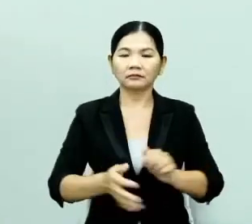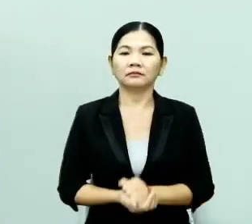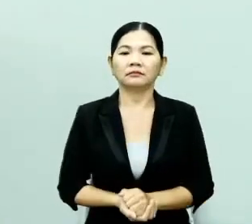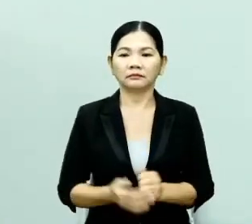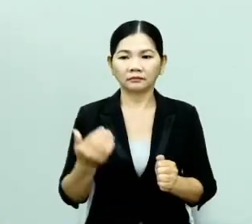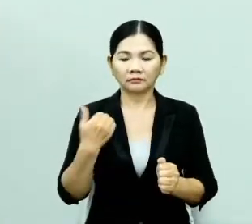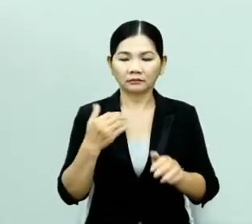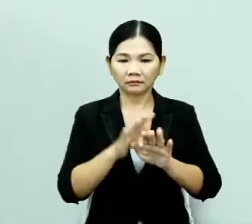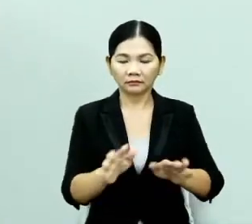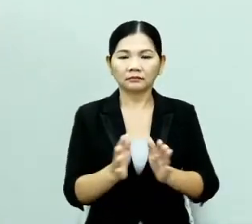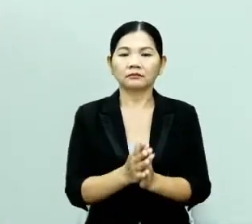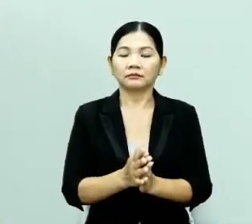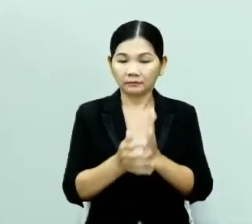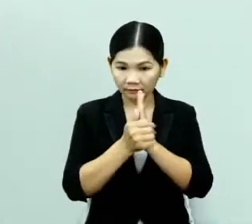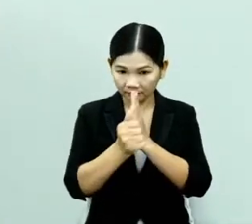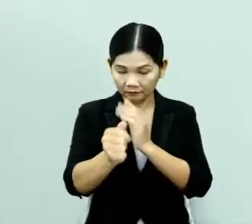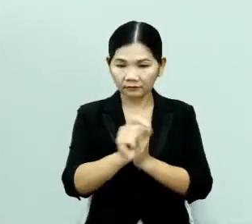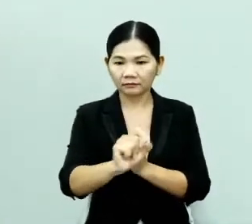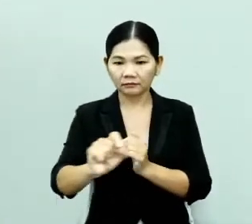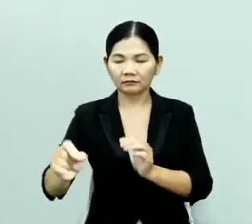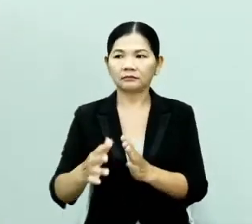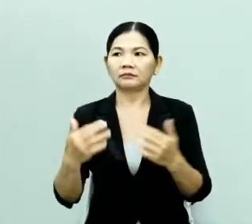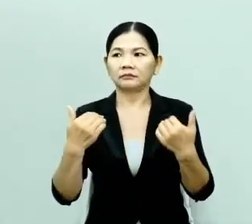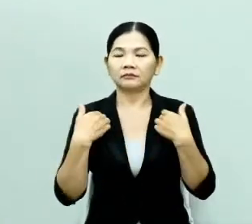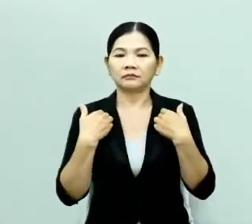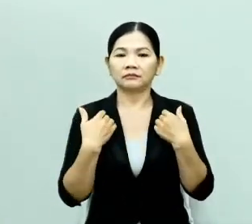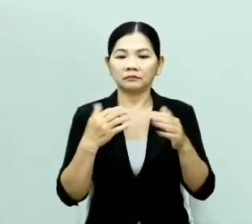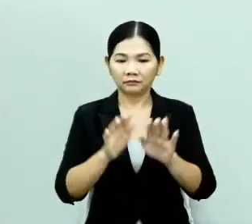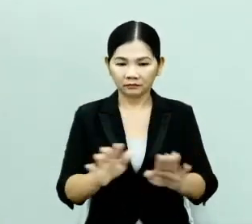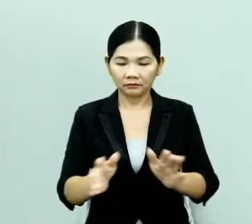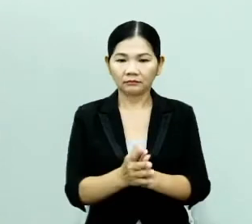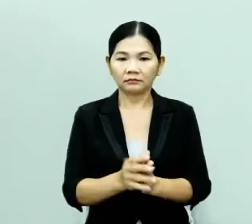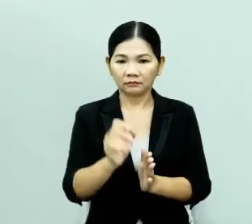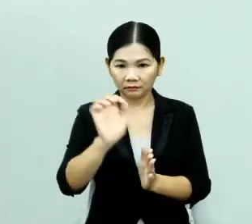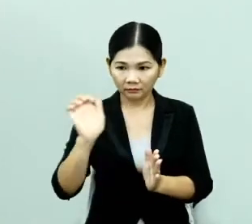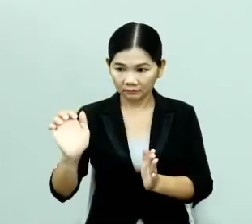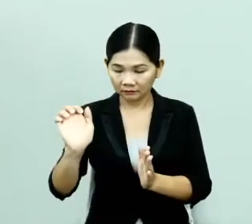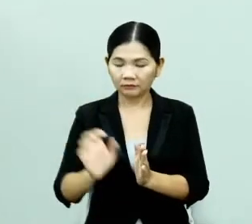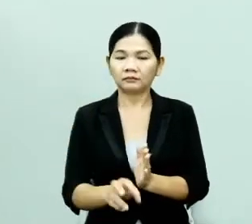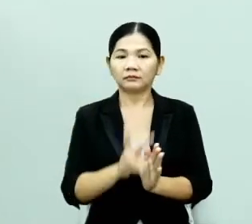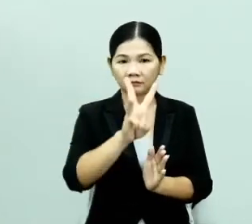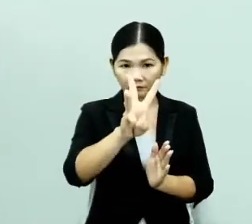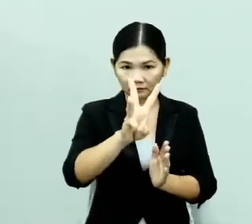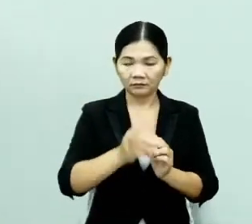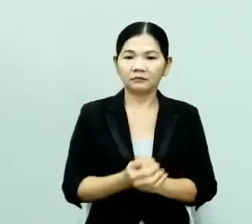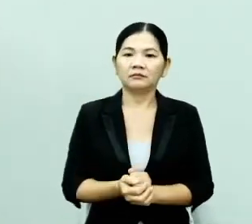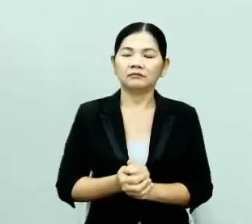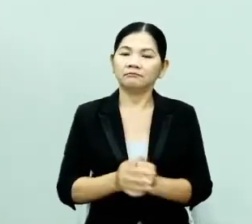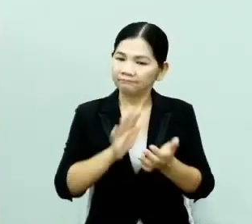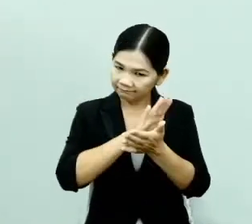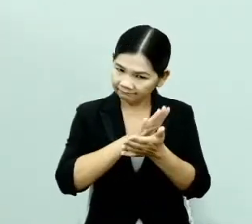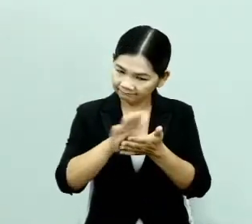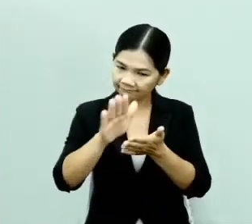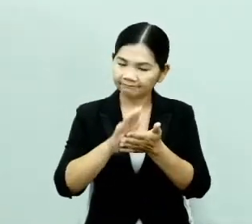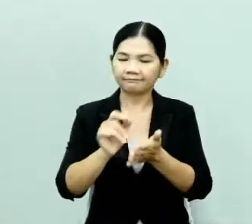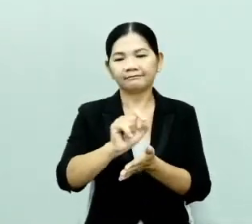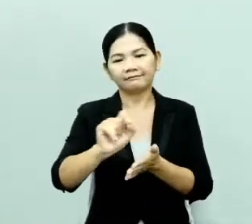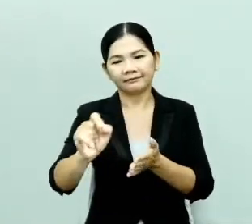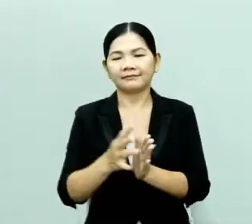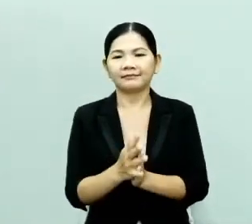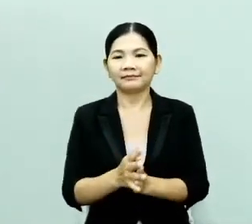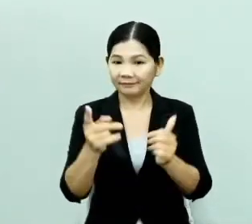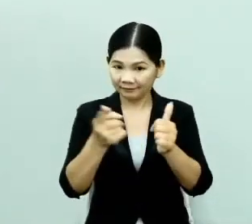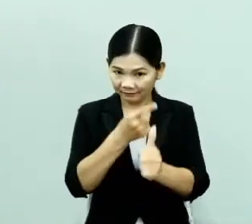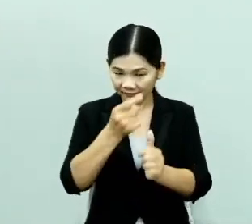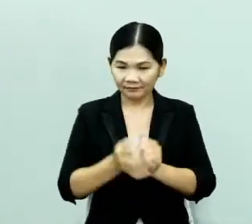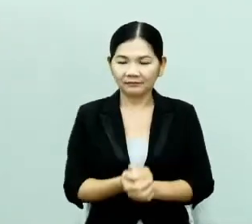ណាដើម្បីឲ្យកូនកាន់តែស្ទាត់ក្នុងការសរសេរអ្នកគ្រូនឹងឲ្យកូនកូនសរសេរអក្សរចចំនួន3ទៀតហើយស្អាតជាងដែលកូនសរសេរលើកដំ